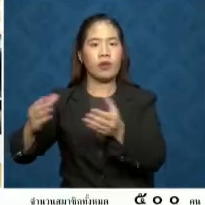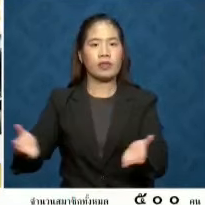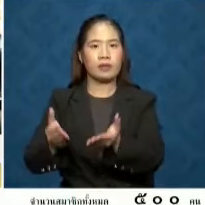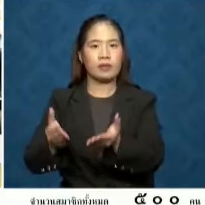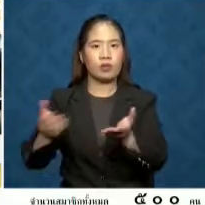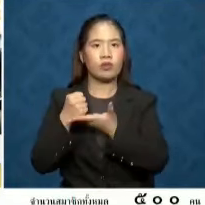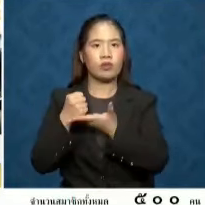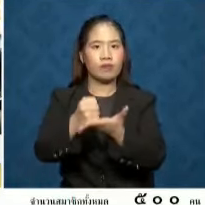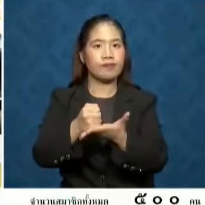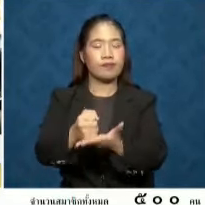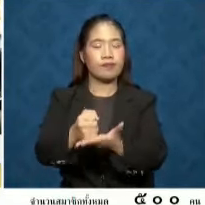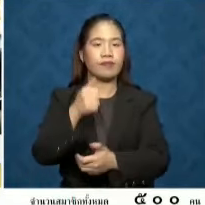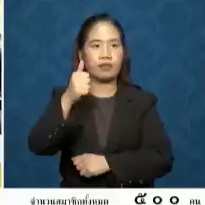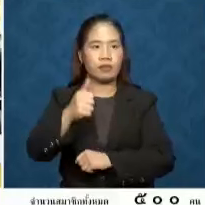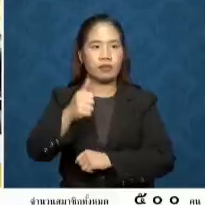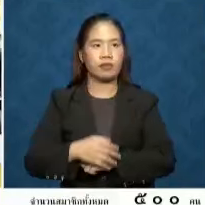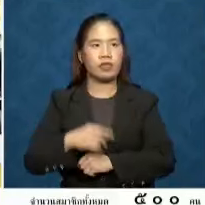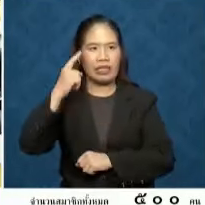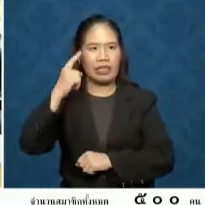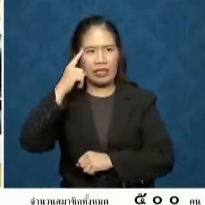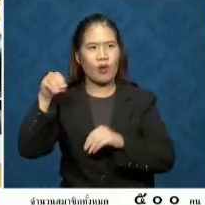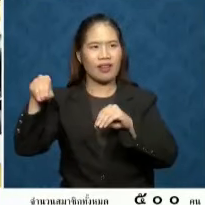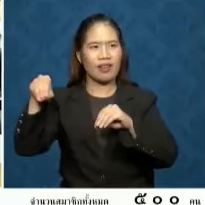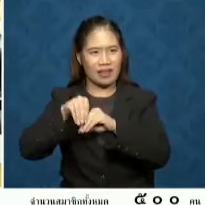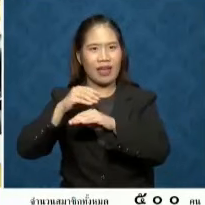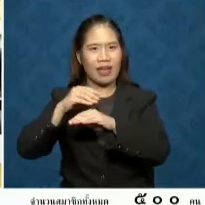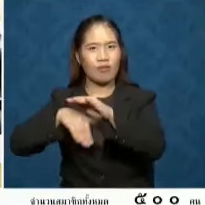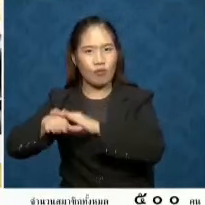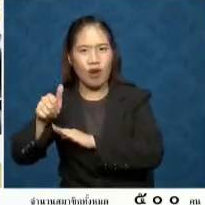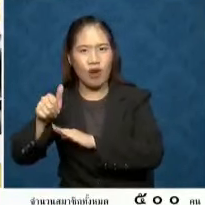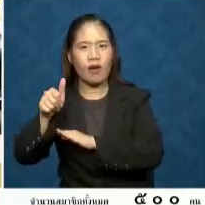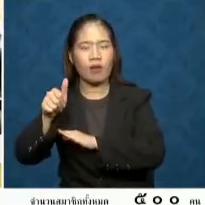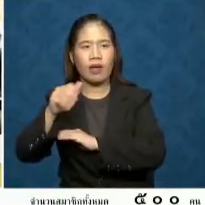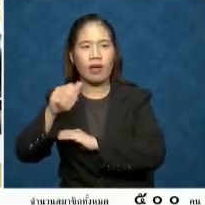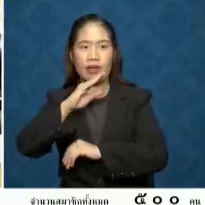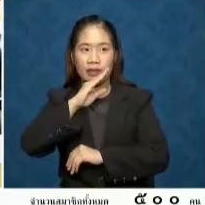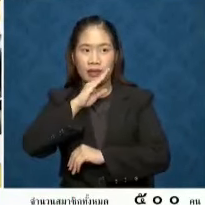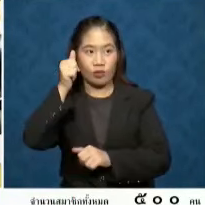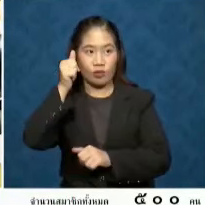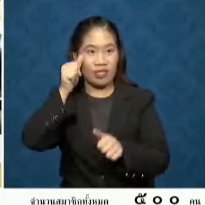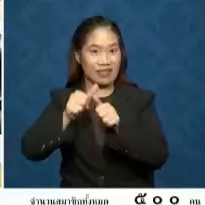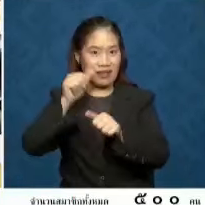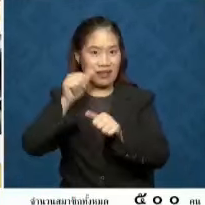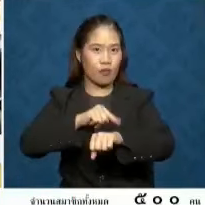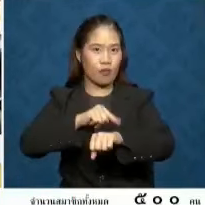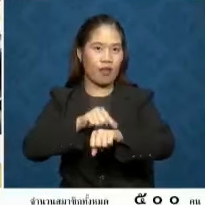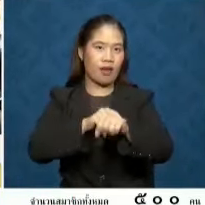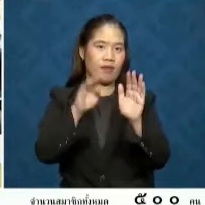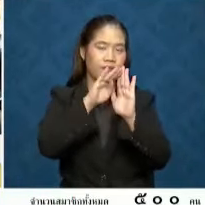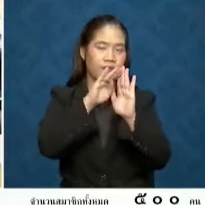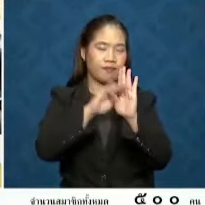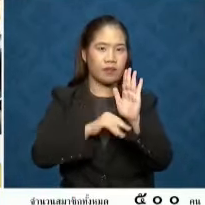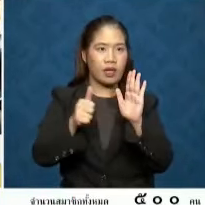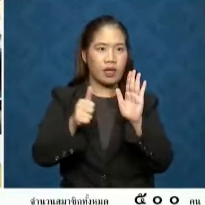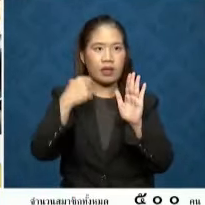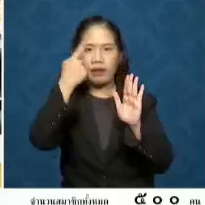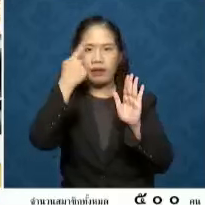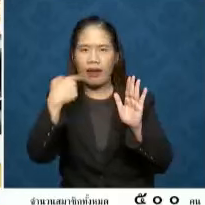ลือกำลังจะรอดอยู่แล้วครับถ้าเข้าบางสะพานก็จบแล้วทุกคนน่าจะจำไทม์ไลน์กันได้ดีแต่มีไอ้โม่งที่ไหน